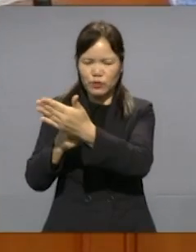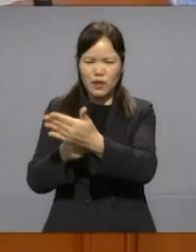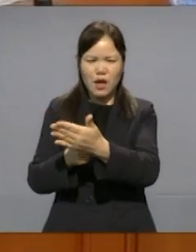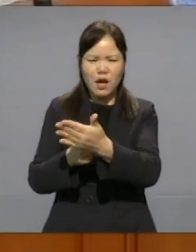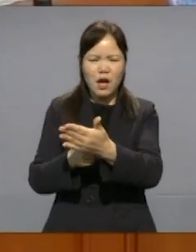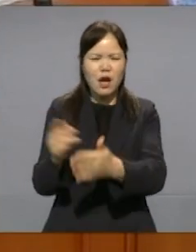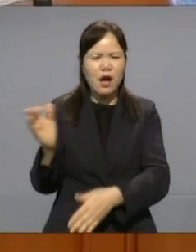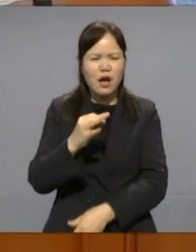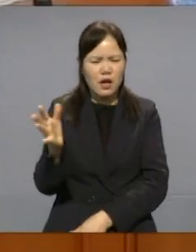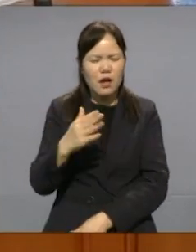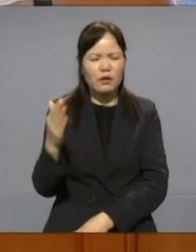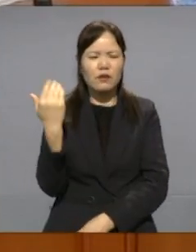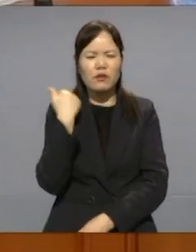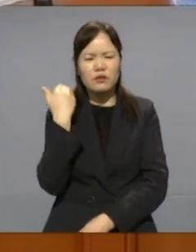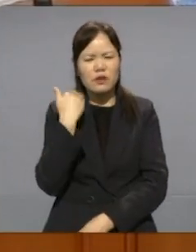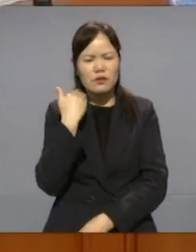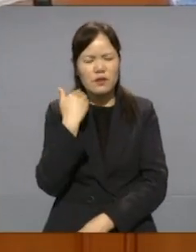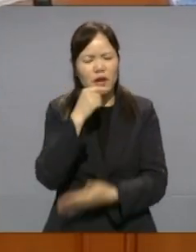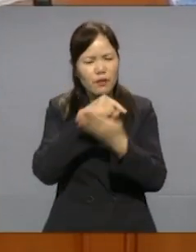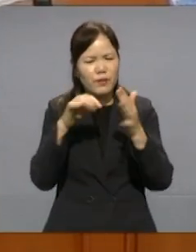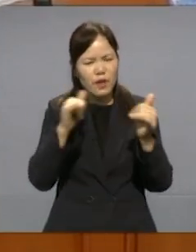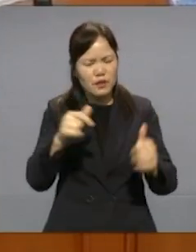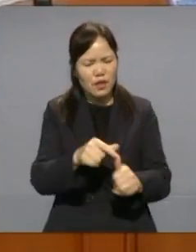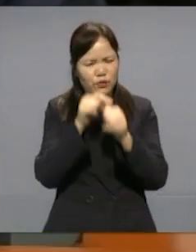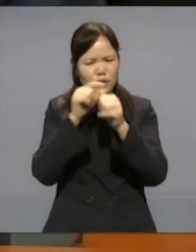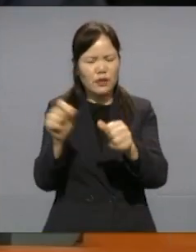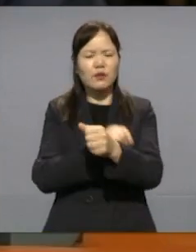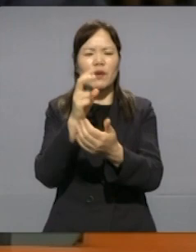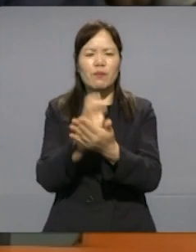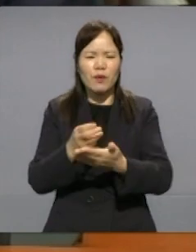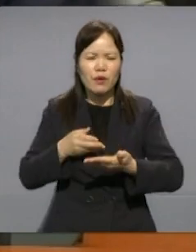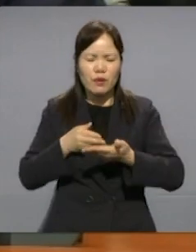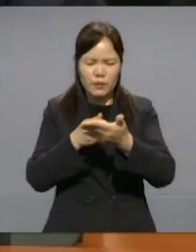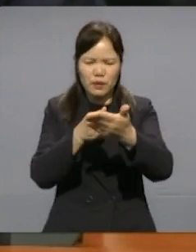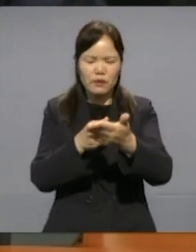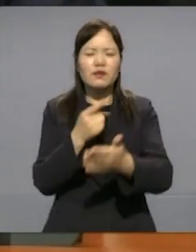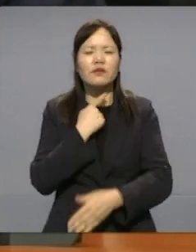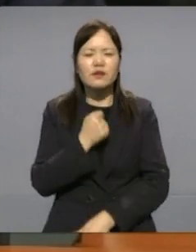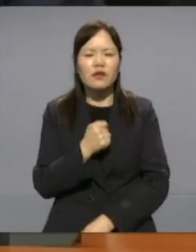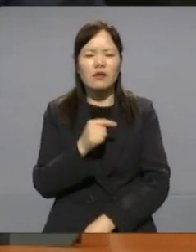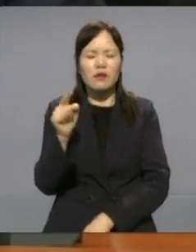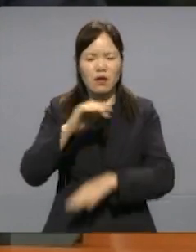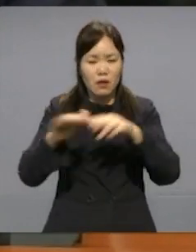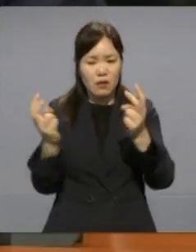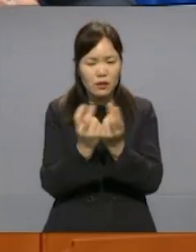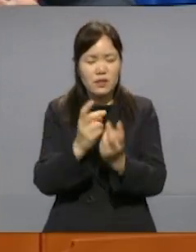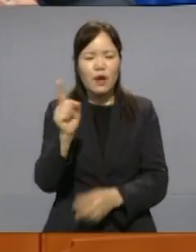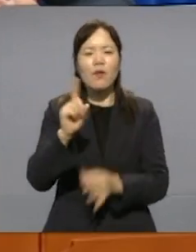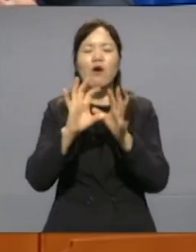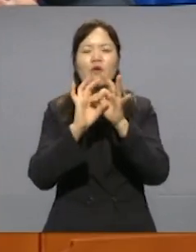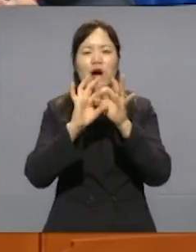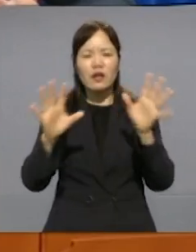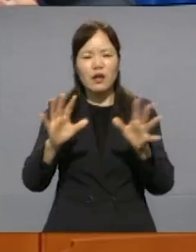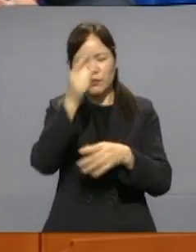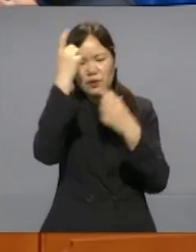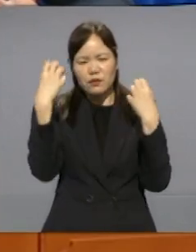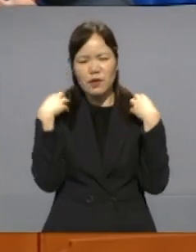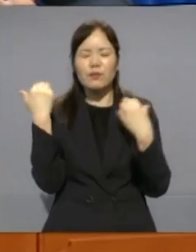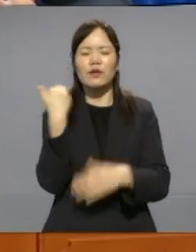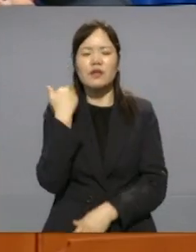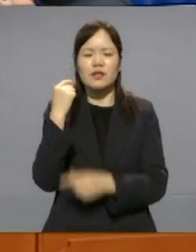전세 전세 사기 피해자 구제 특별법 등의 대책을 제안한 바 있다며 어떤 대책이든 좋으니 정부는